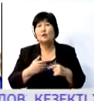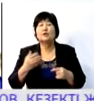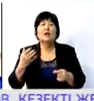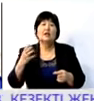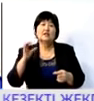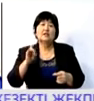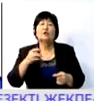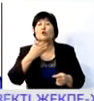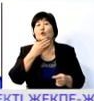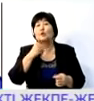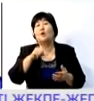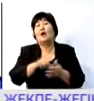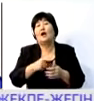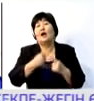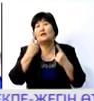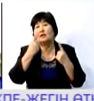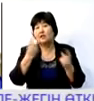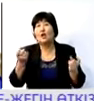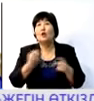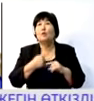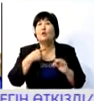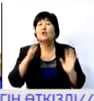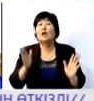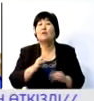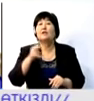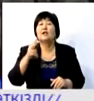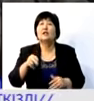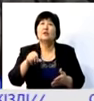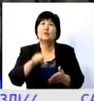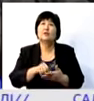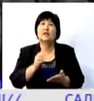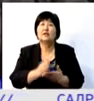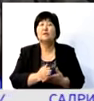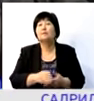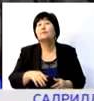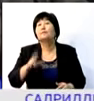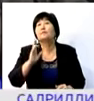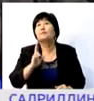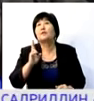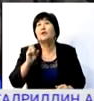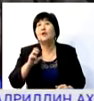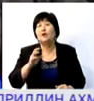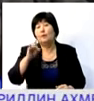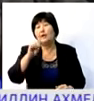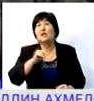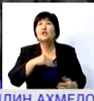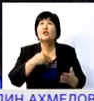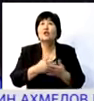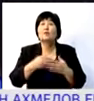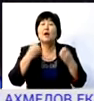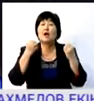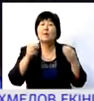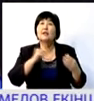сұлудың атын шығартып жүргенімізге. Вокалды топ құрылған 2000 жылдан бастап келе жатырмыз. Түркаман Қалауф Қазақстанның еңбек сіңірген